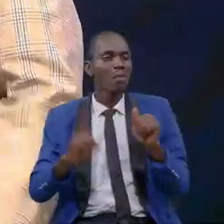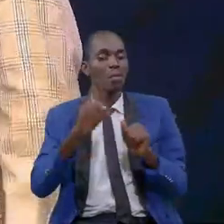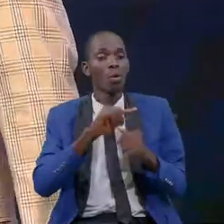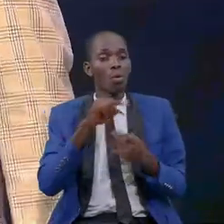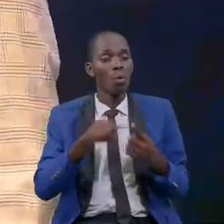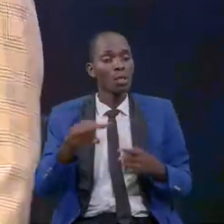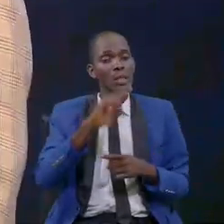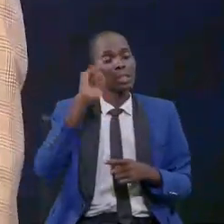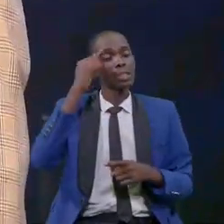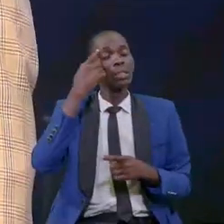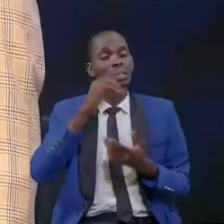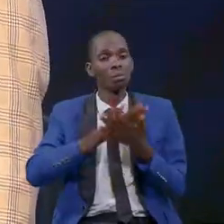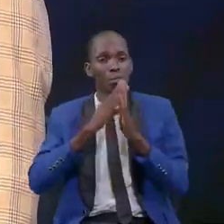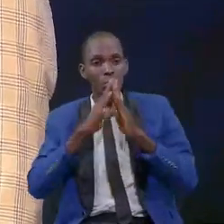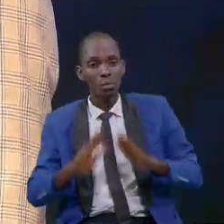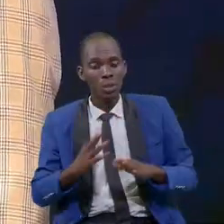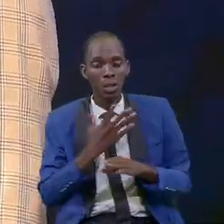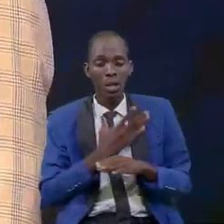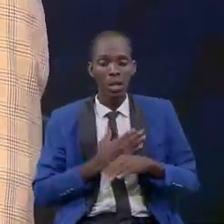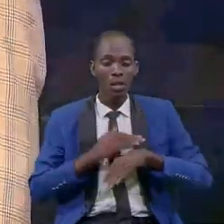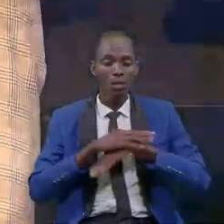Mais quand on dira paix et.